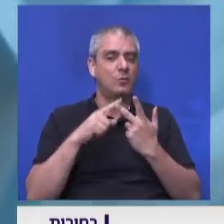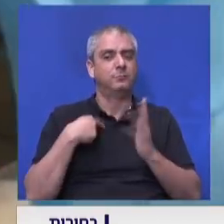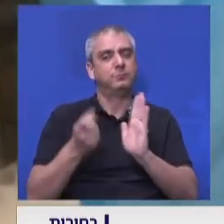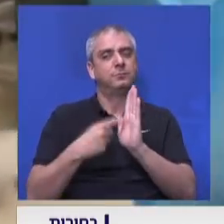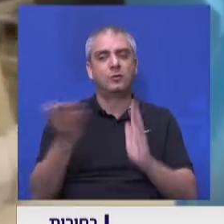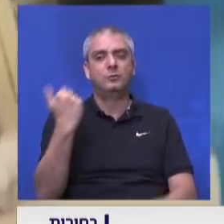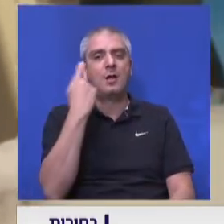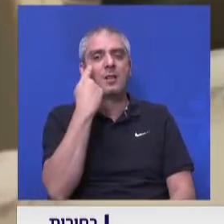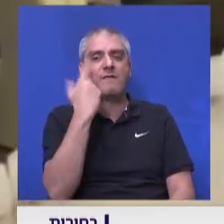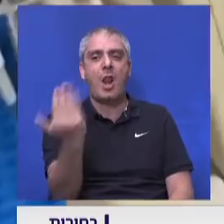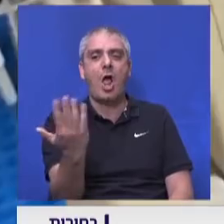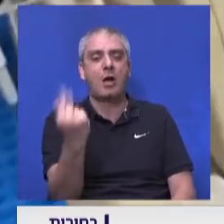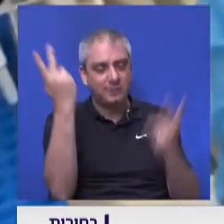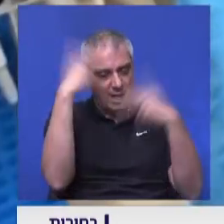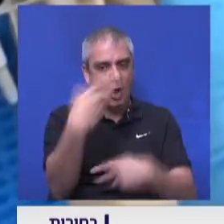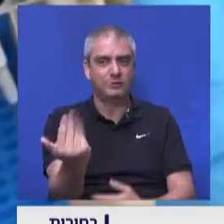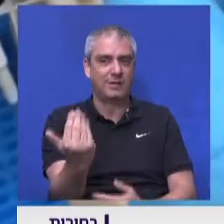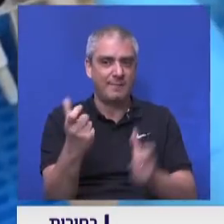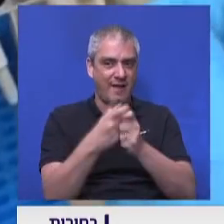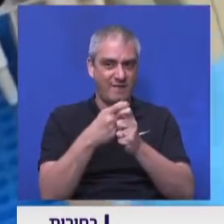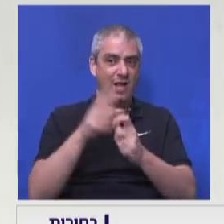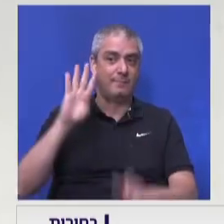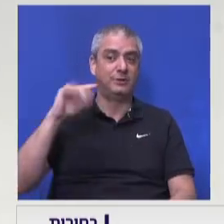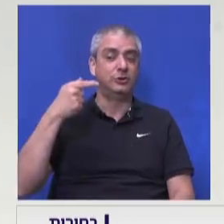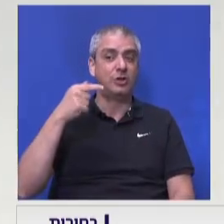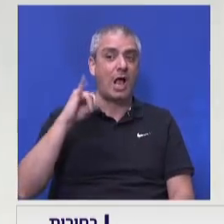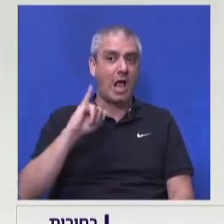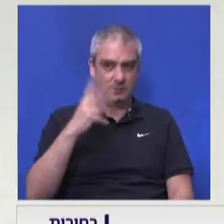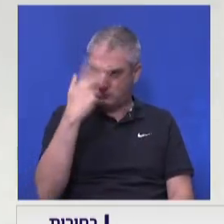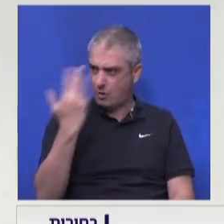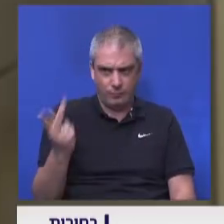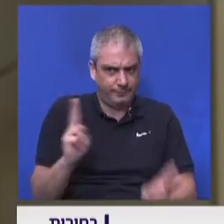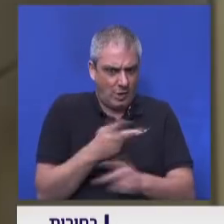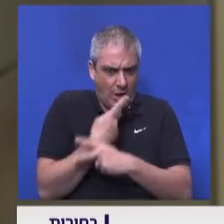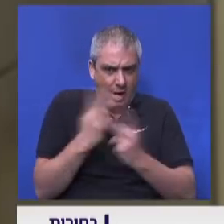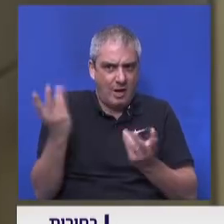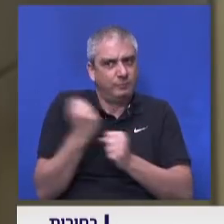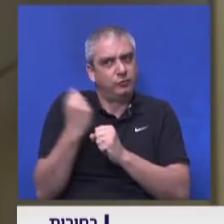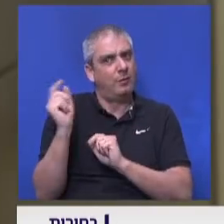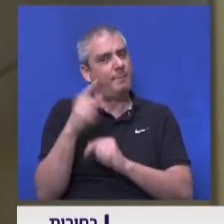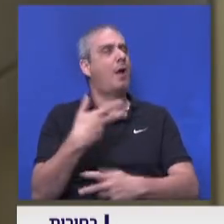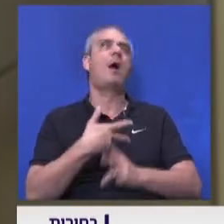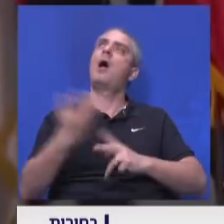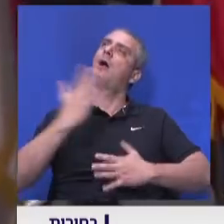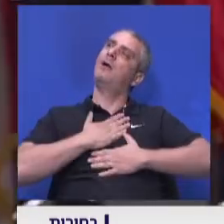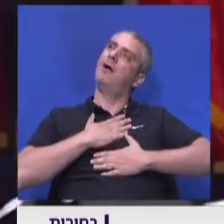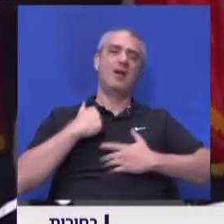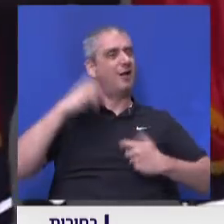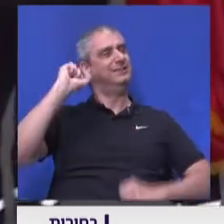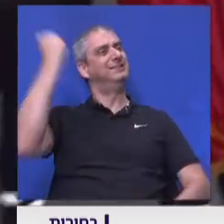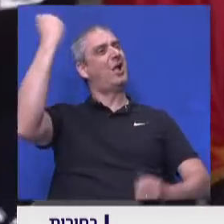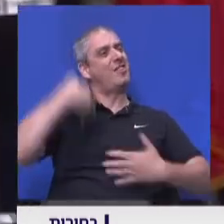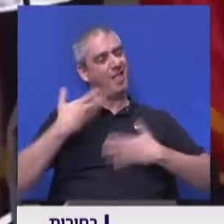את ההסכם עם חברה BGI. היה ברור שלא יכול להיות שמישהו מגיע כאן רק בגלל מניעים של חזון ציוני.